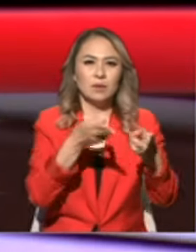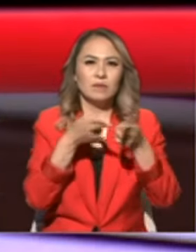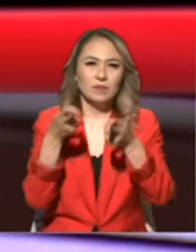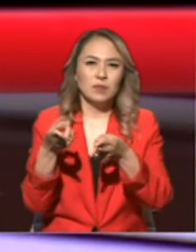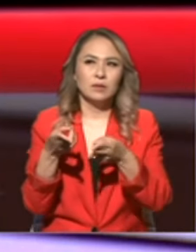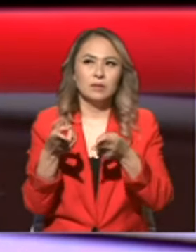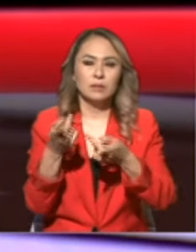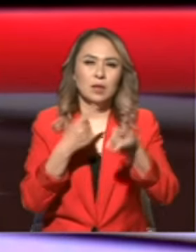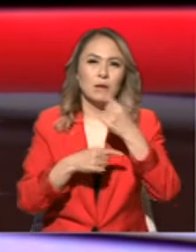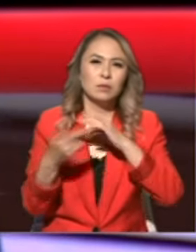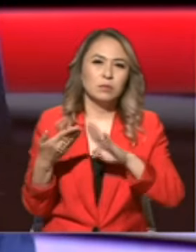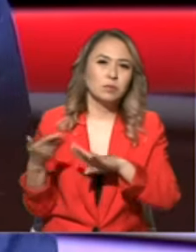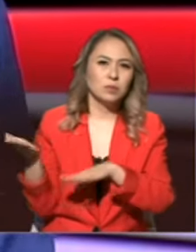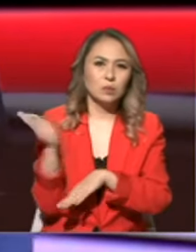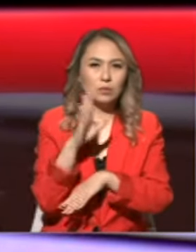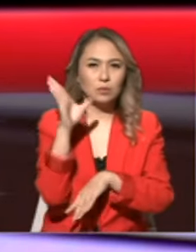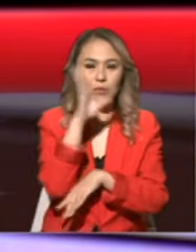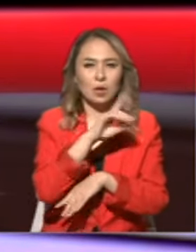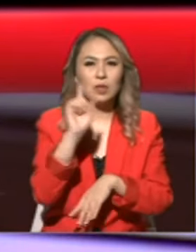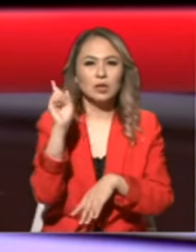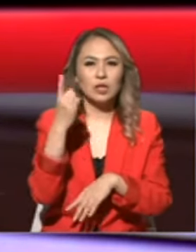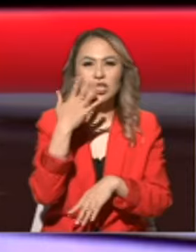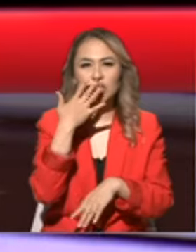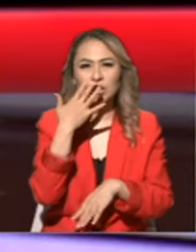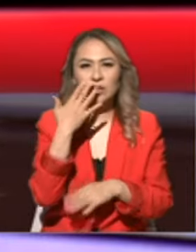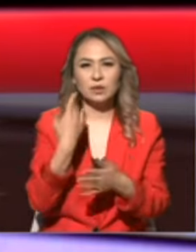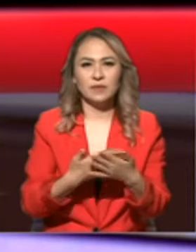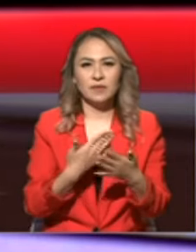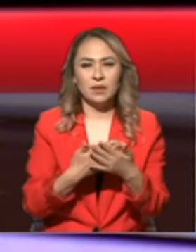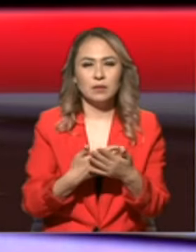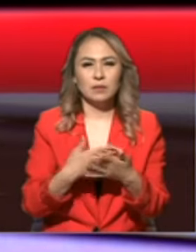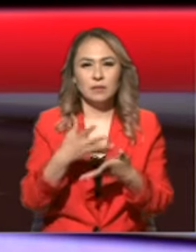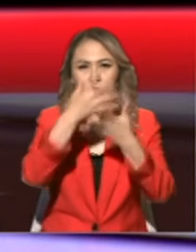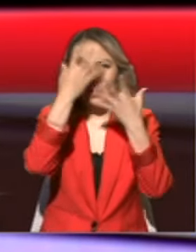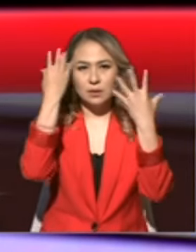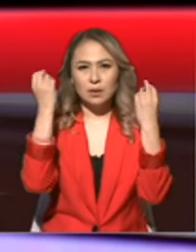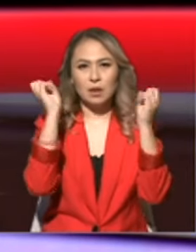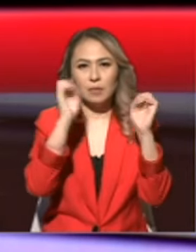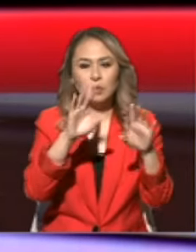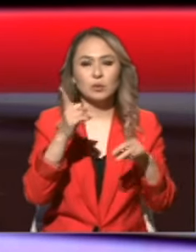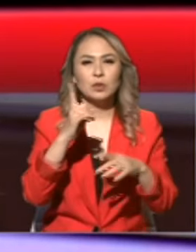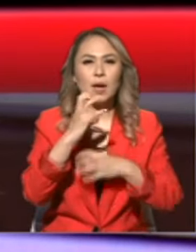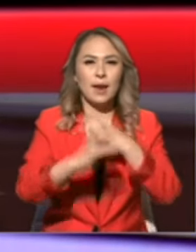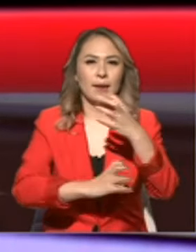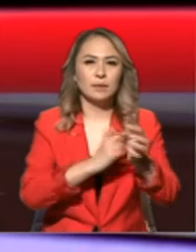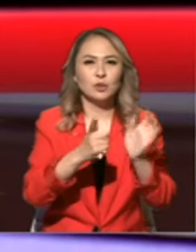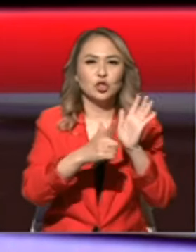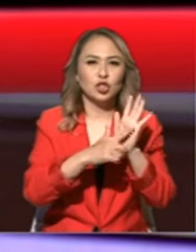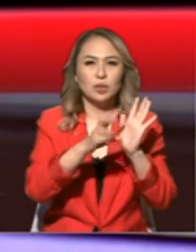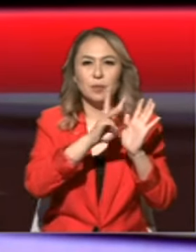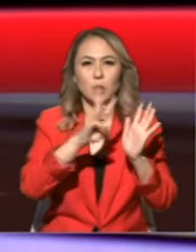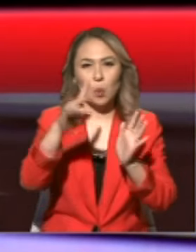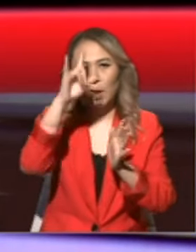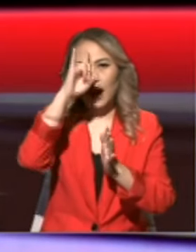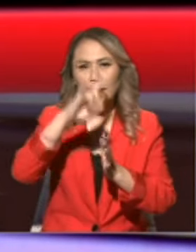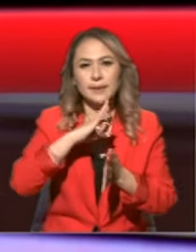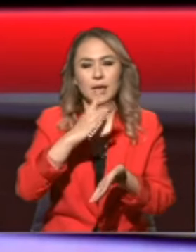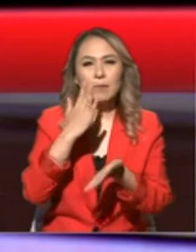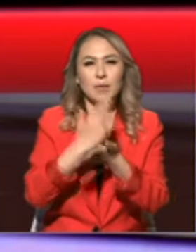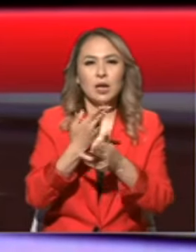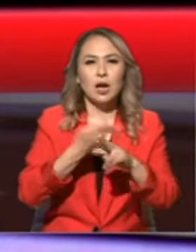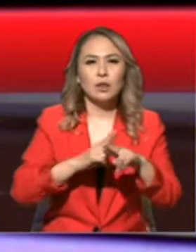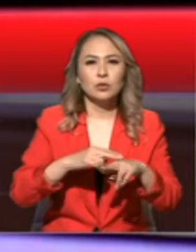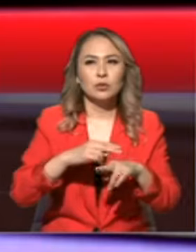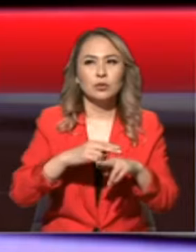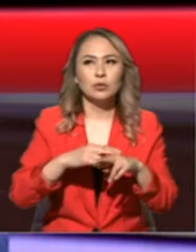өлкесін саны қайту мүмкін дейік. Осы жерде неге біз мысалы шетелдегі қандастарды ұмытып кеттік? Мысалы әлемде қазір 7 миллионға жуық қазақ бар сыртта жүрген.